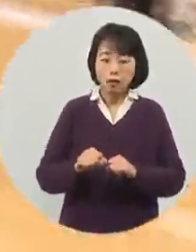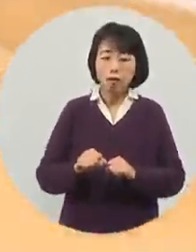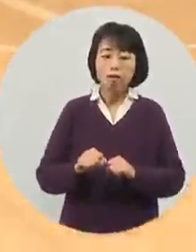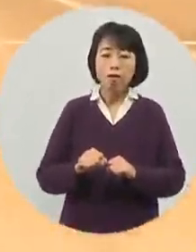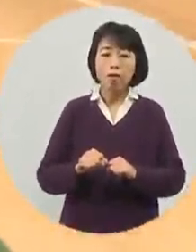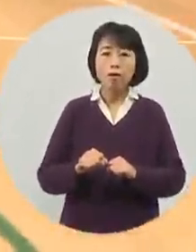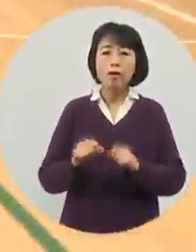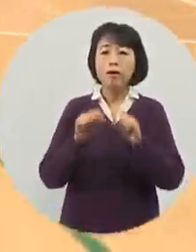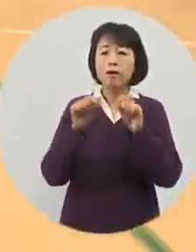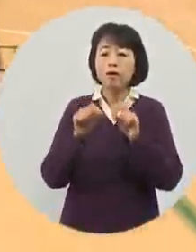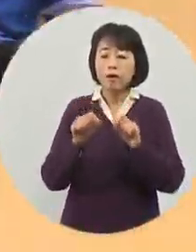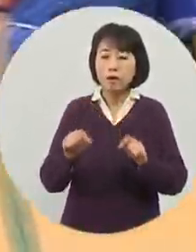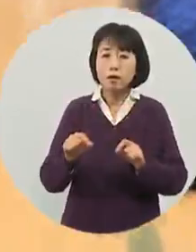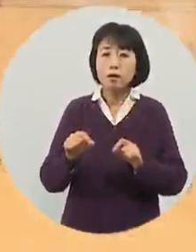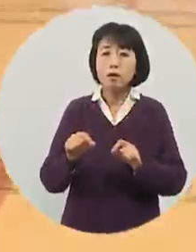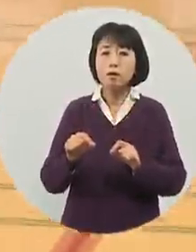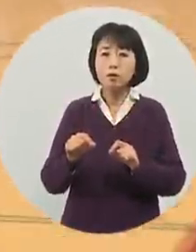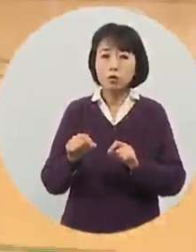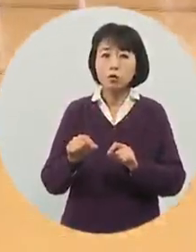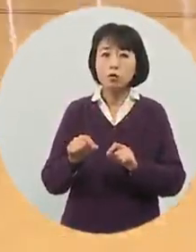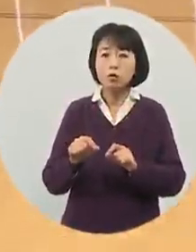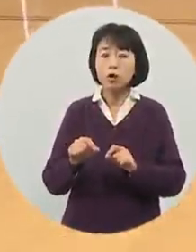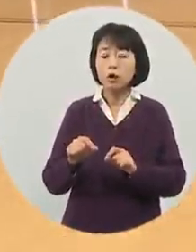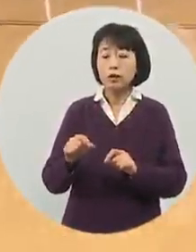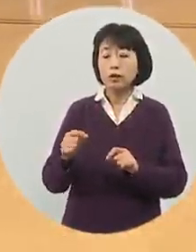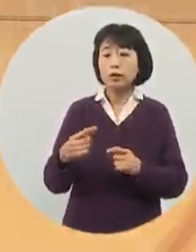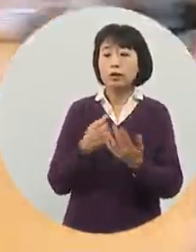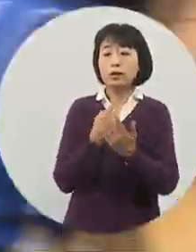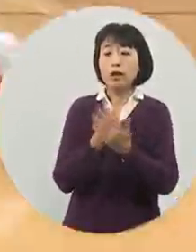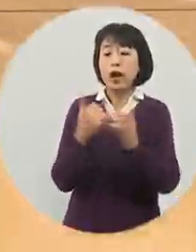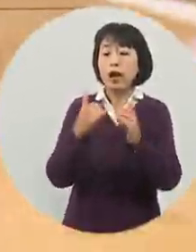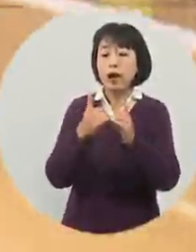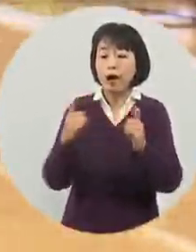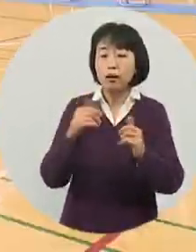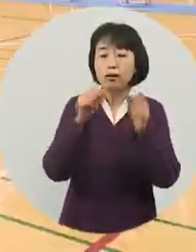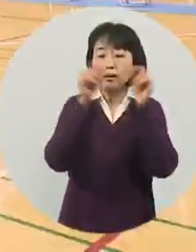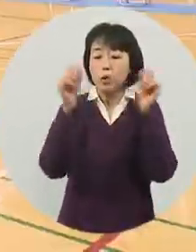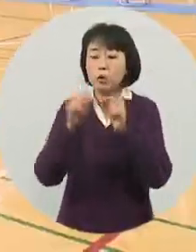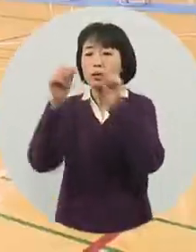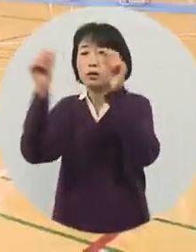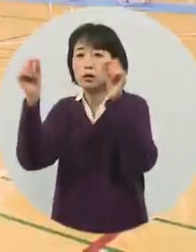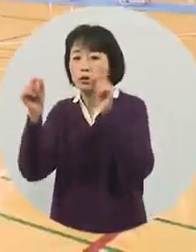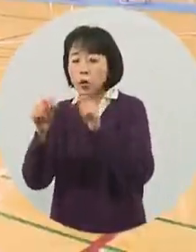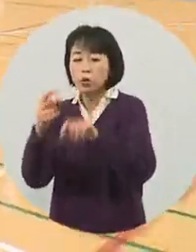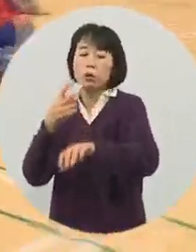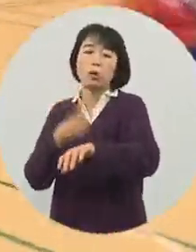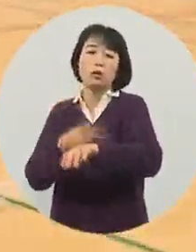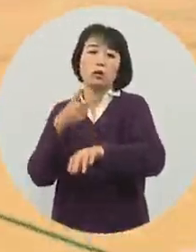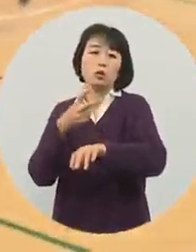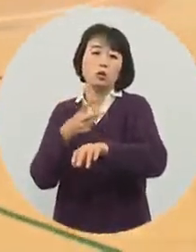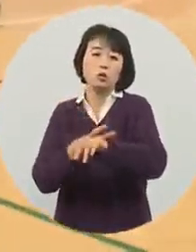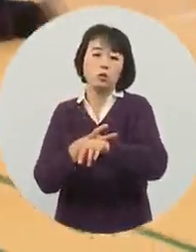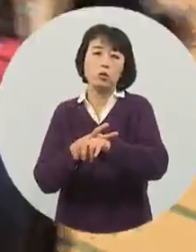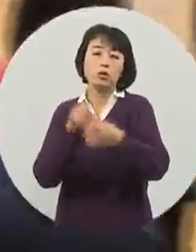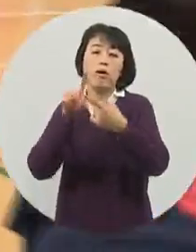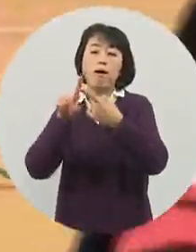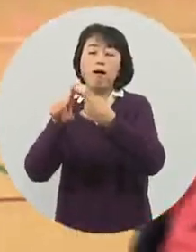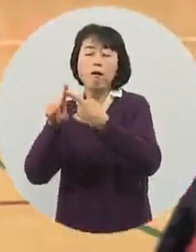ね、それぞれのメンバーの技量というか、まあ、それに応じてルール